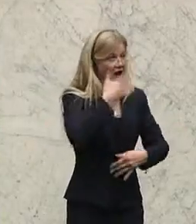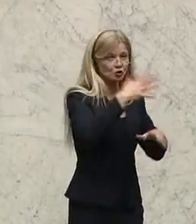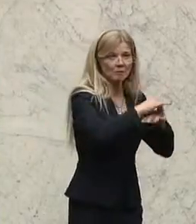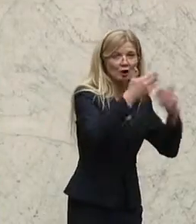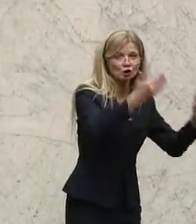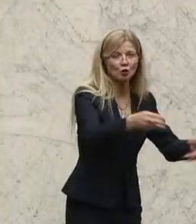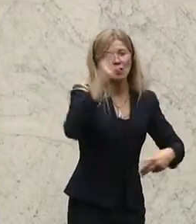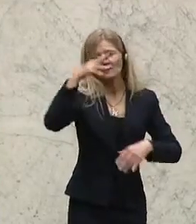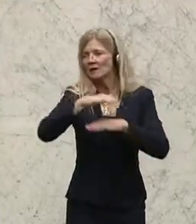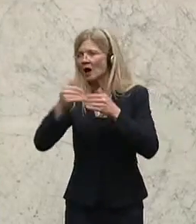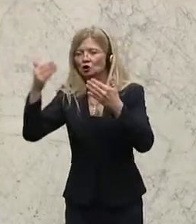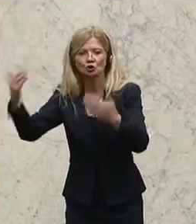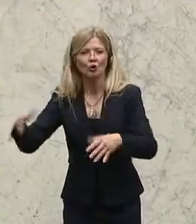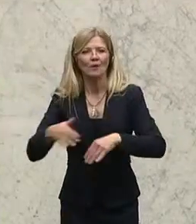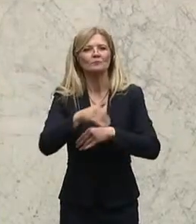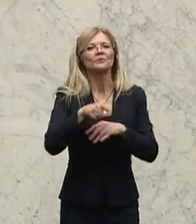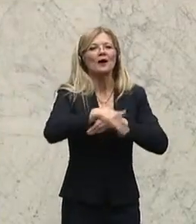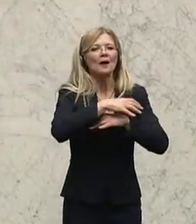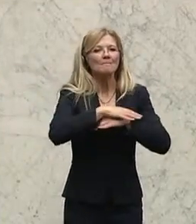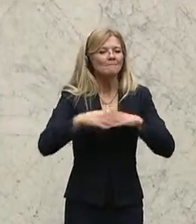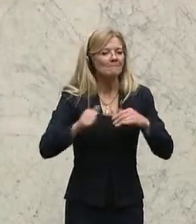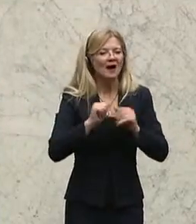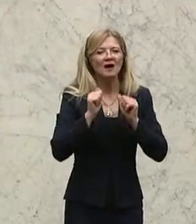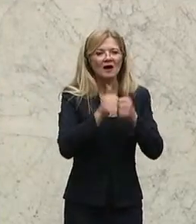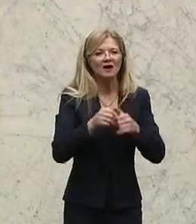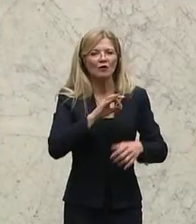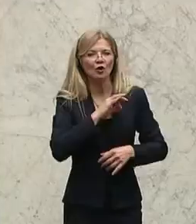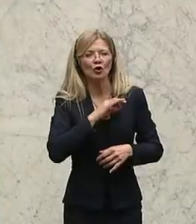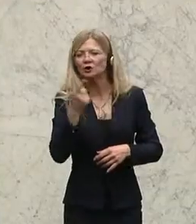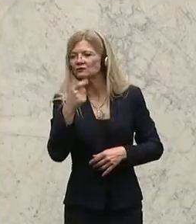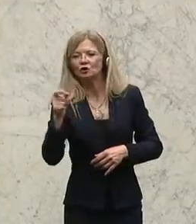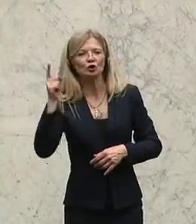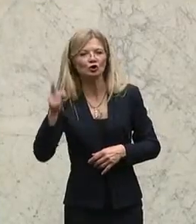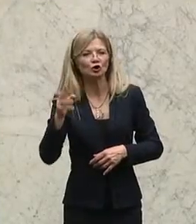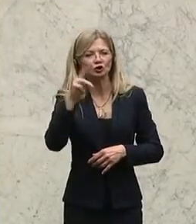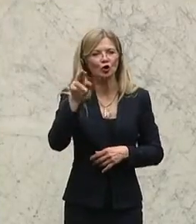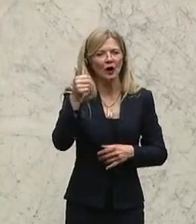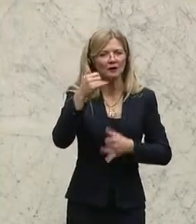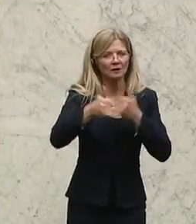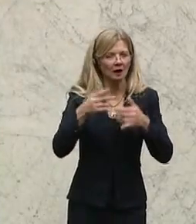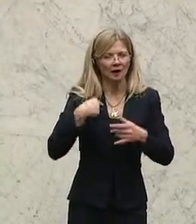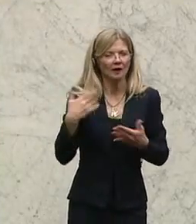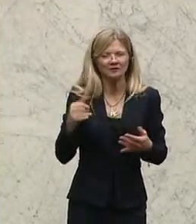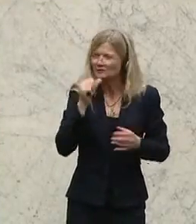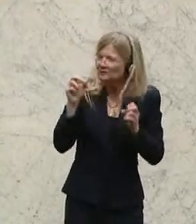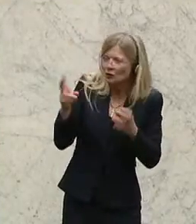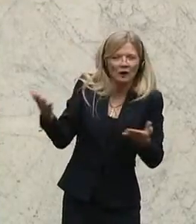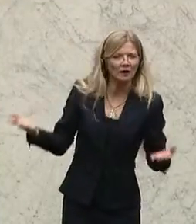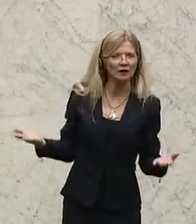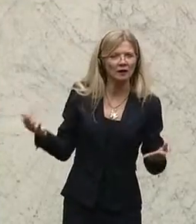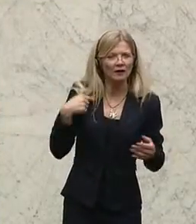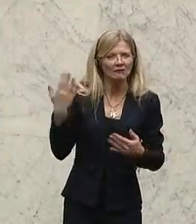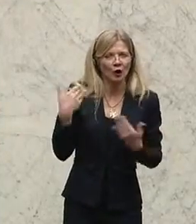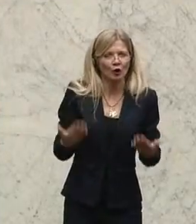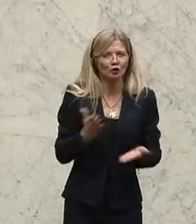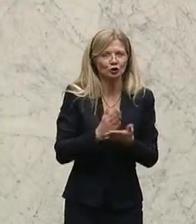Der Mariahilfer-Kollege mit seinem BHC kriegt 200.000 Euro im Jahr, wurde auch schon angesprochen heute, finde ich nicht okay. Ja, in anderen Regionen haben